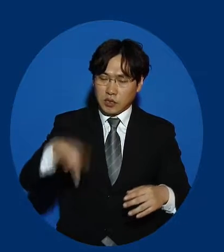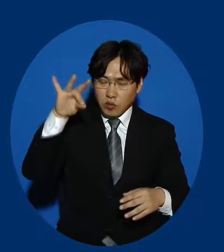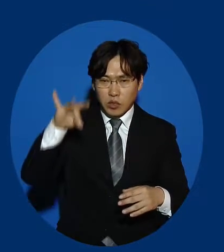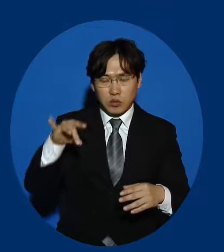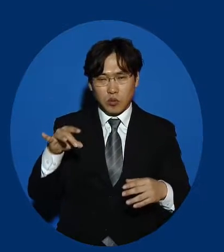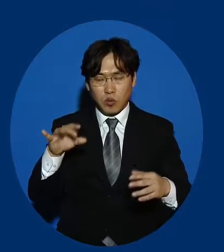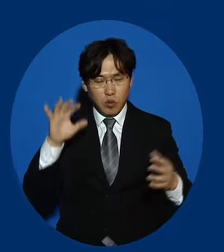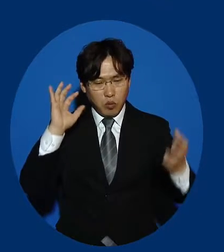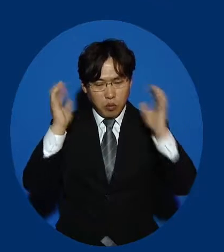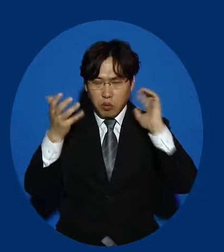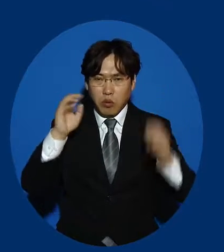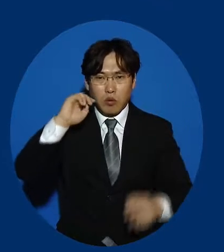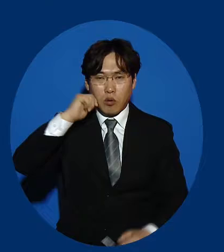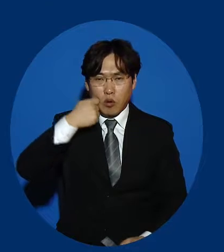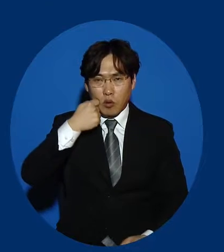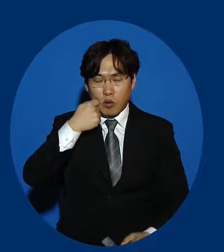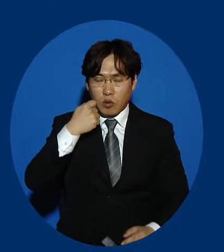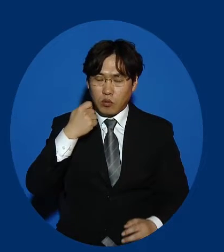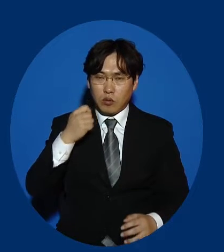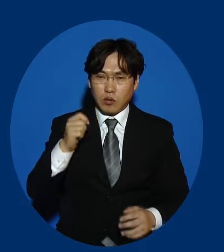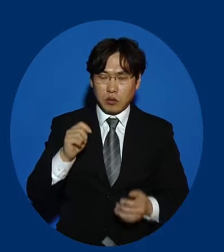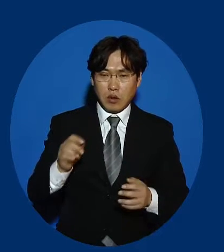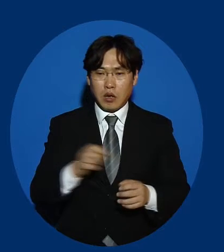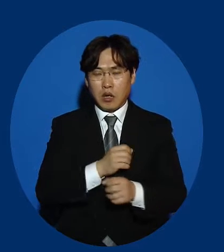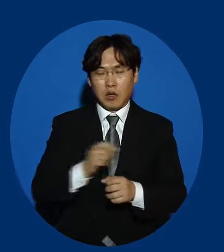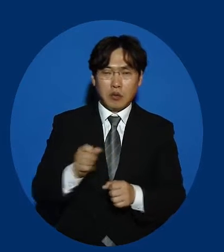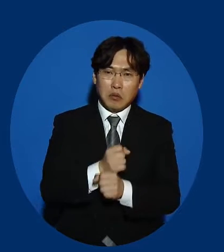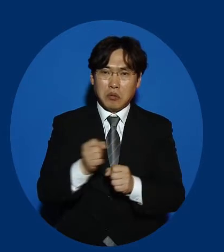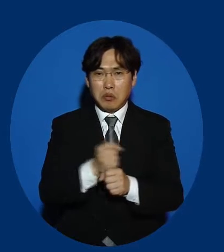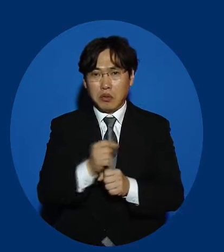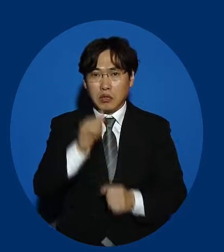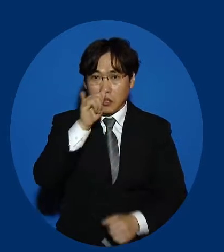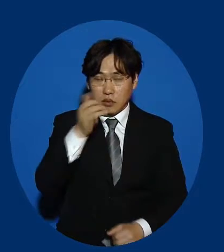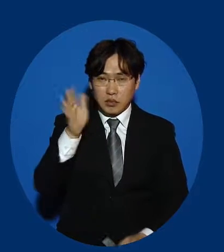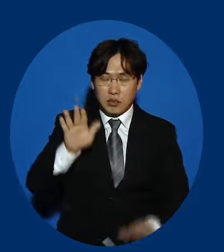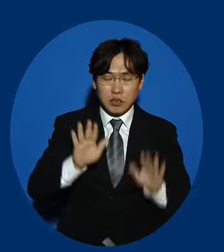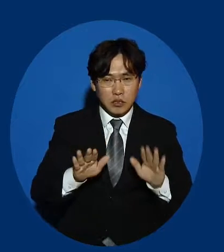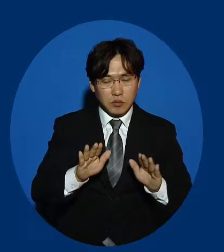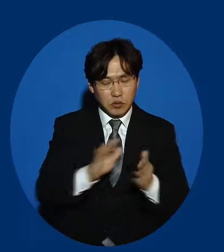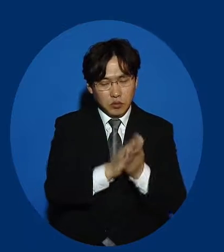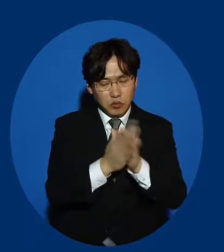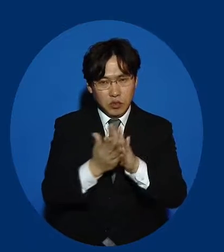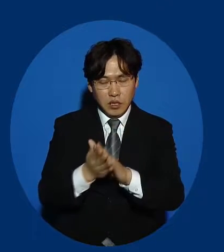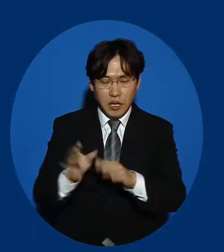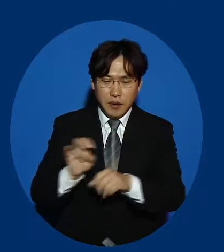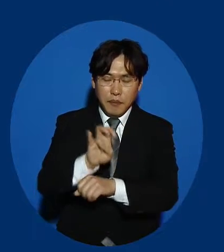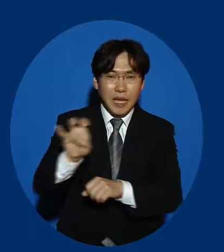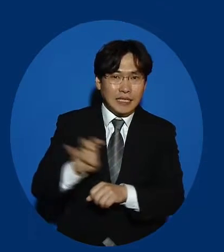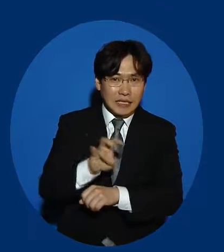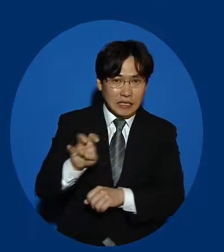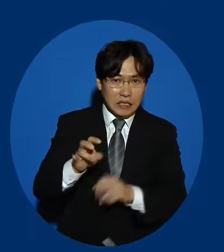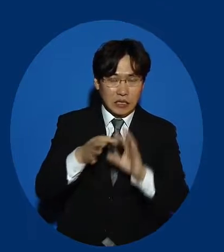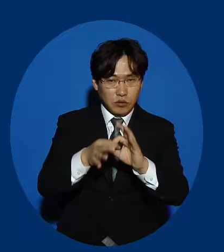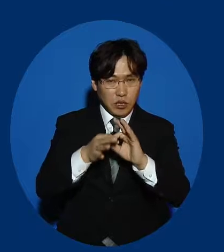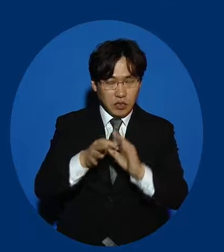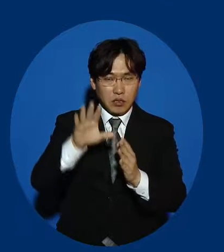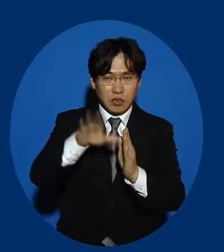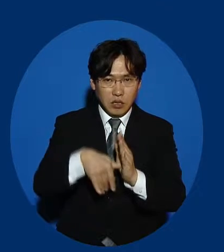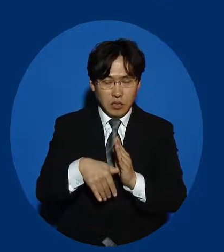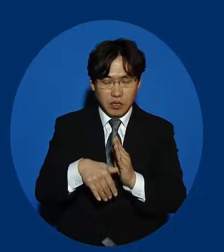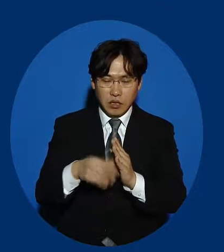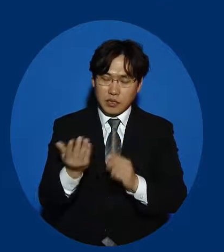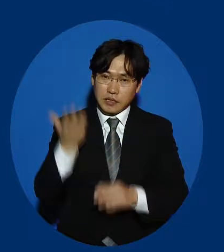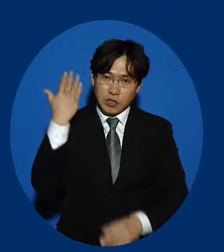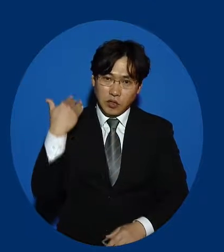혼란스러워했는데 대응을 좀 잘 하고 있습니다. 과거 정부하고 좀 다른 점이 있습니다. 과거 메리스 때하고 좀 비교를 해보면 메리스